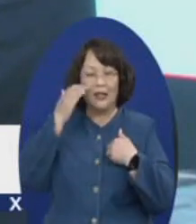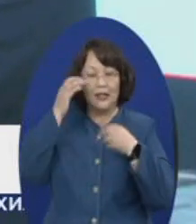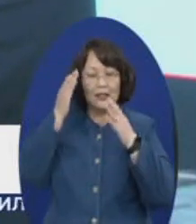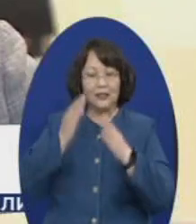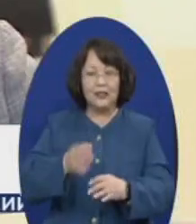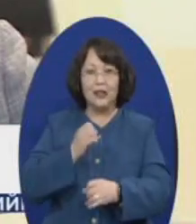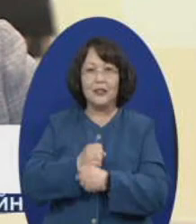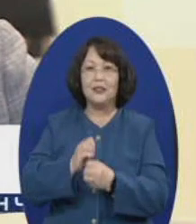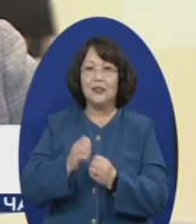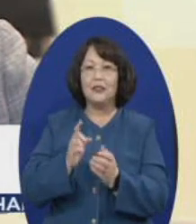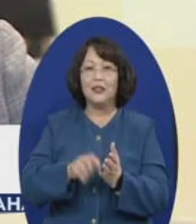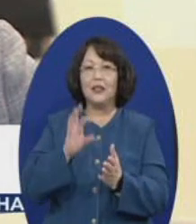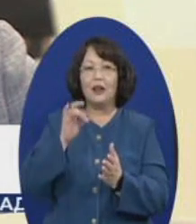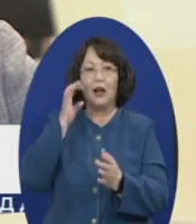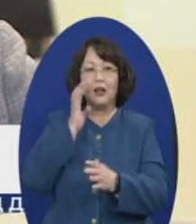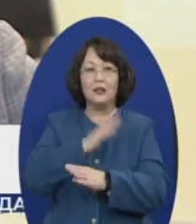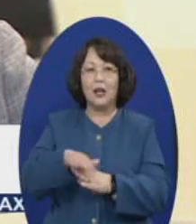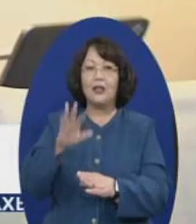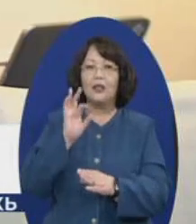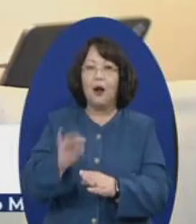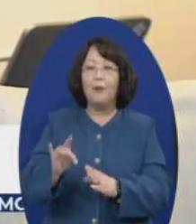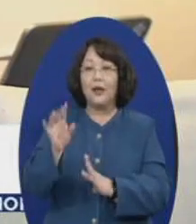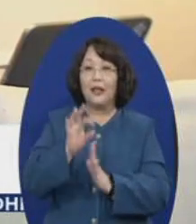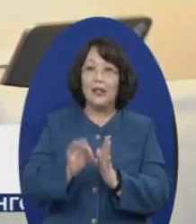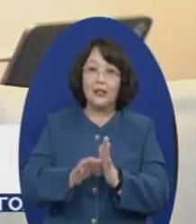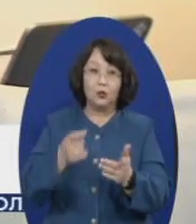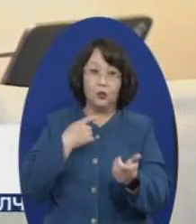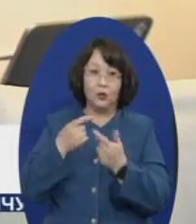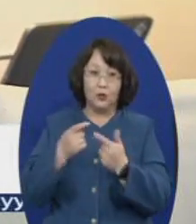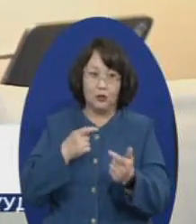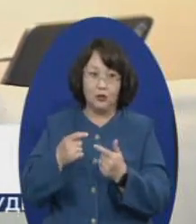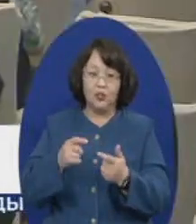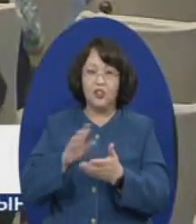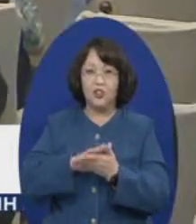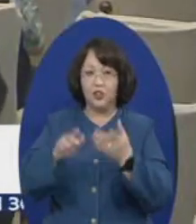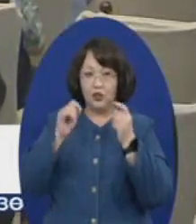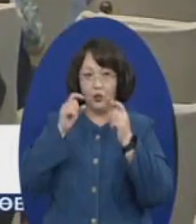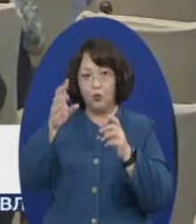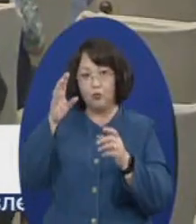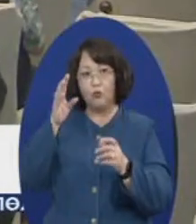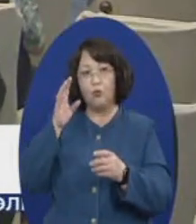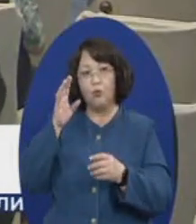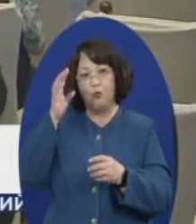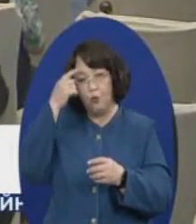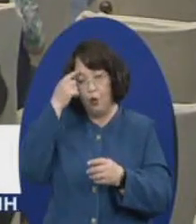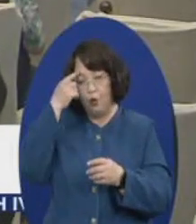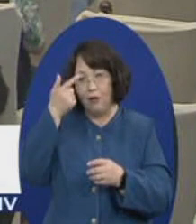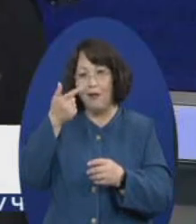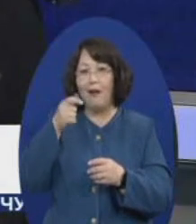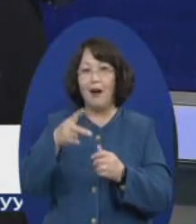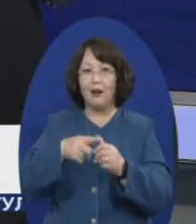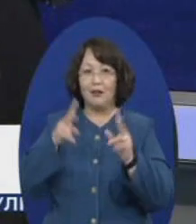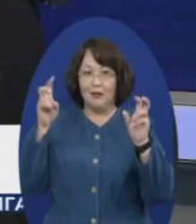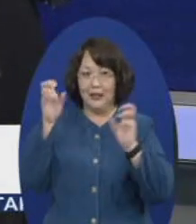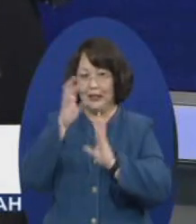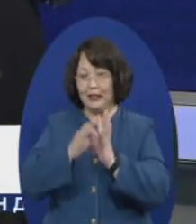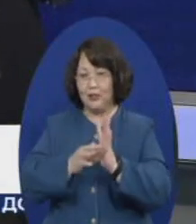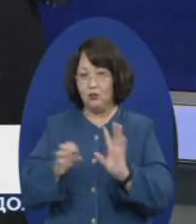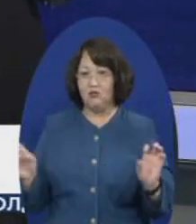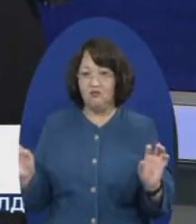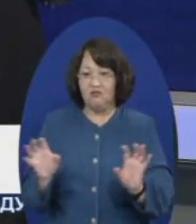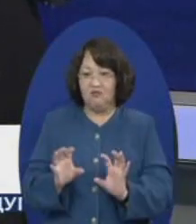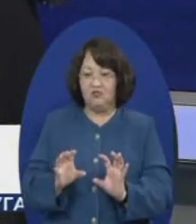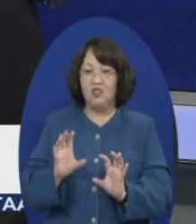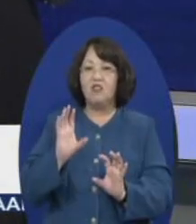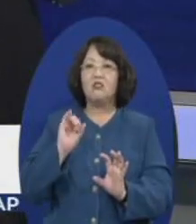вэ? Үүнийг шийдэх гарц шийдэл юу байна вэ гэдэг асуудлаар өнөөдөр салбарынхан шин сэргэлт Монгол ган нэртэй хилцүүлгийг зохион байгуулсан. За энэ